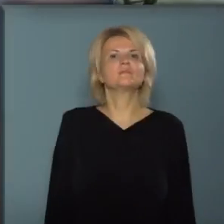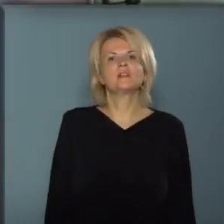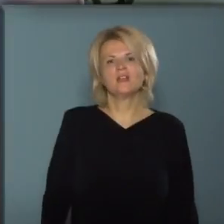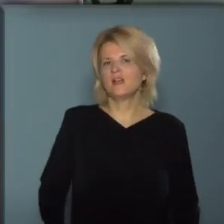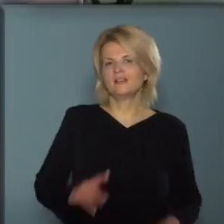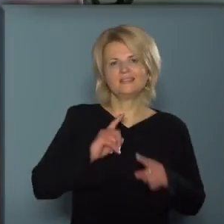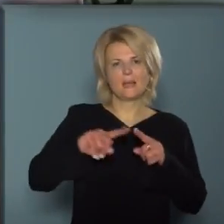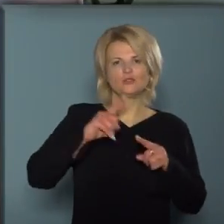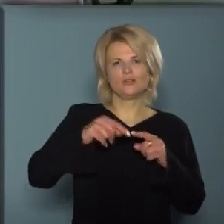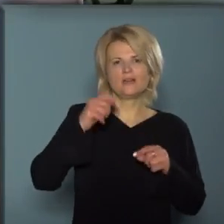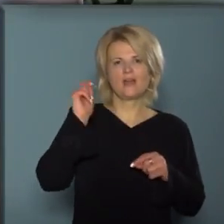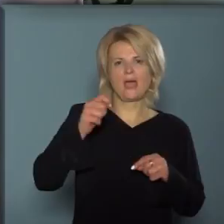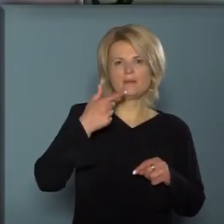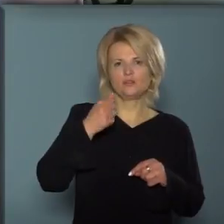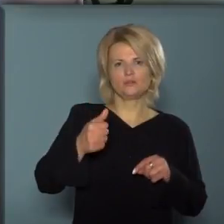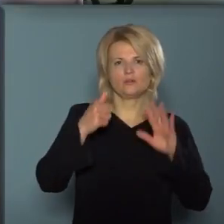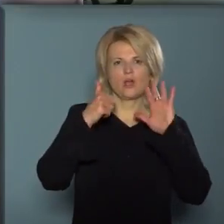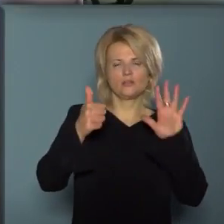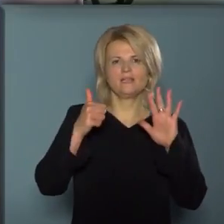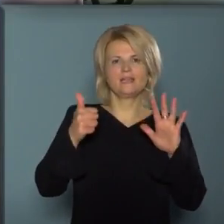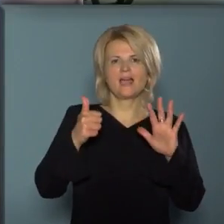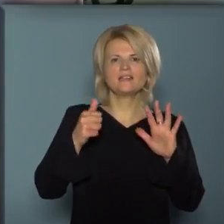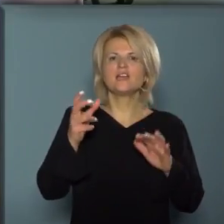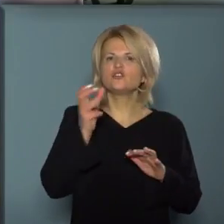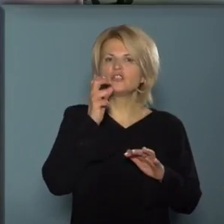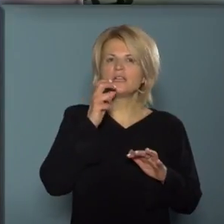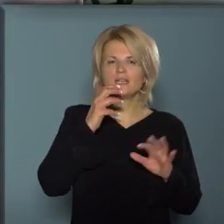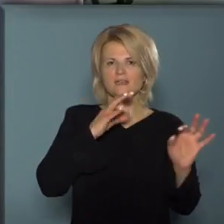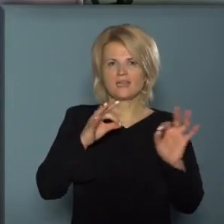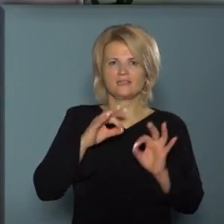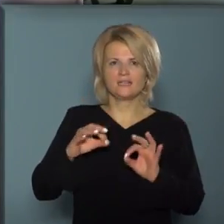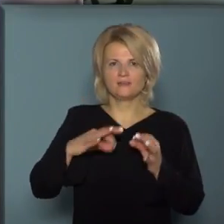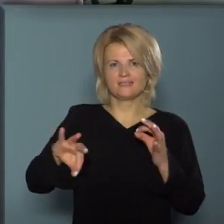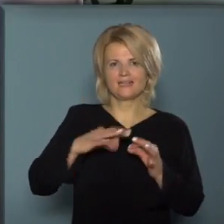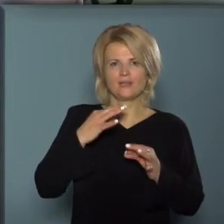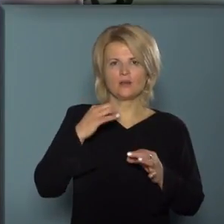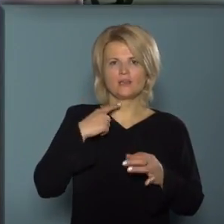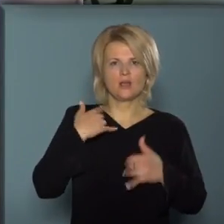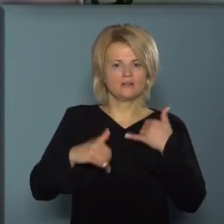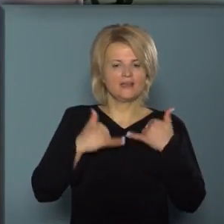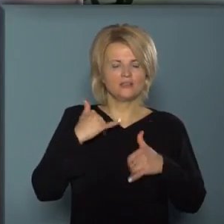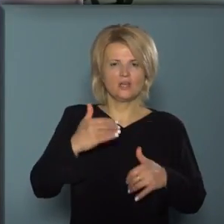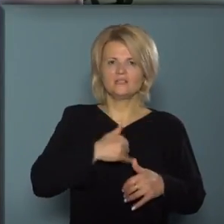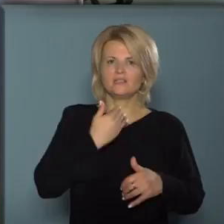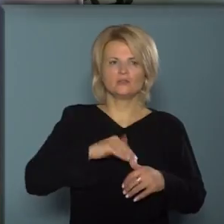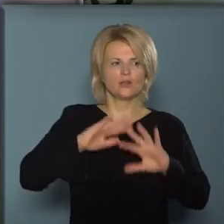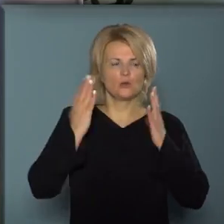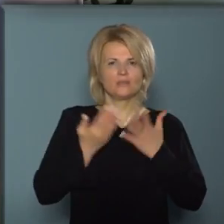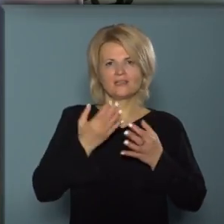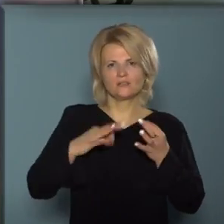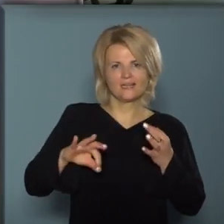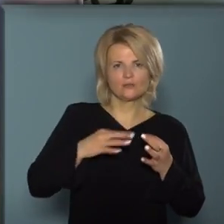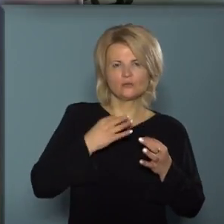Nem sokára, április 26-án tartjuk a Chiliben nagy rendezvényünket, a zenekari hangversenyt, ahol az iskola valamennyi együttese fellép,